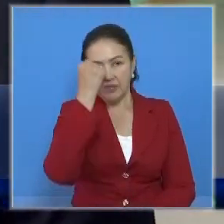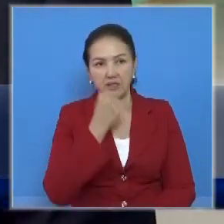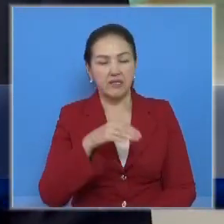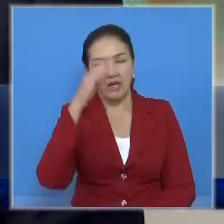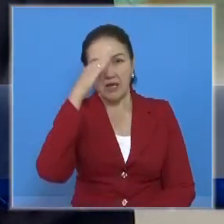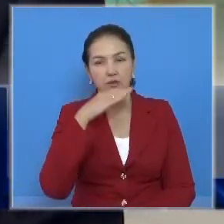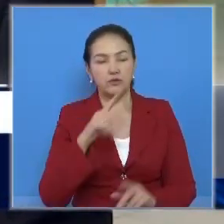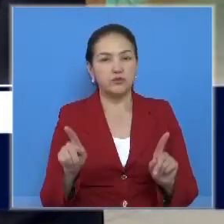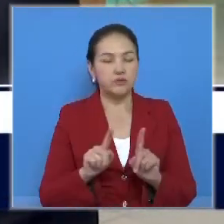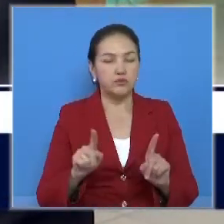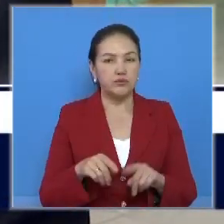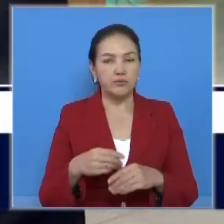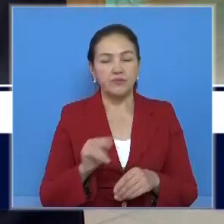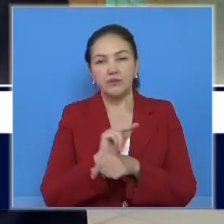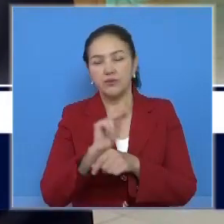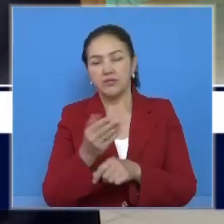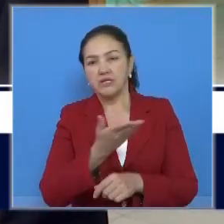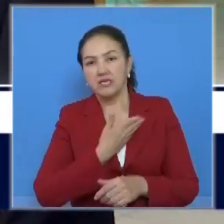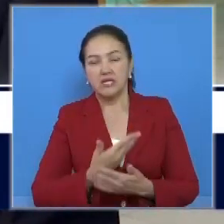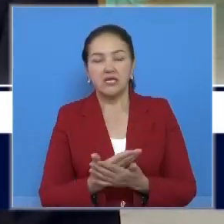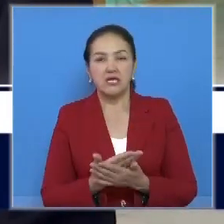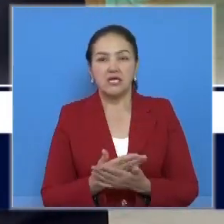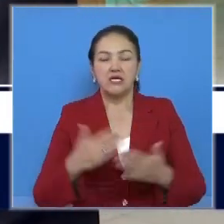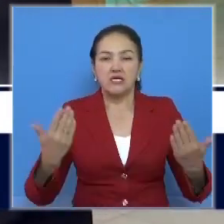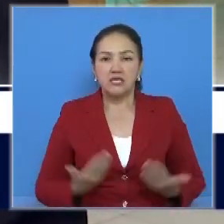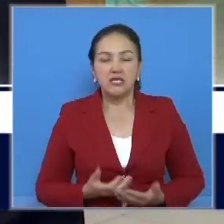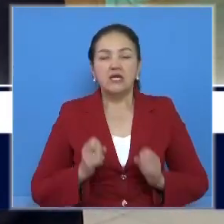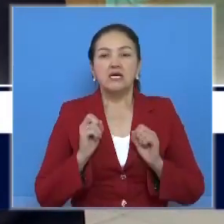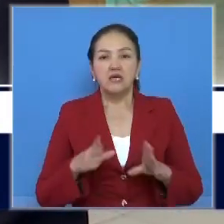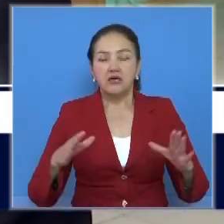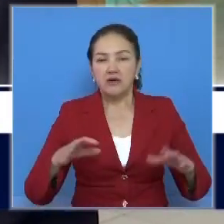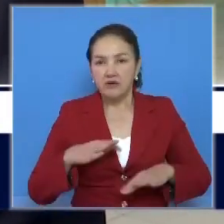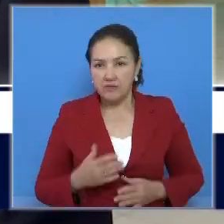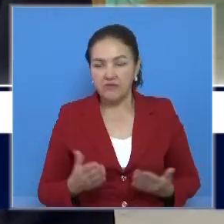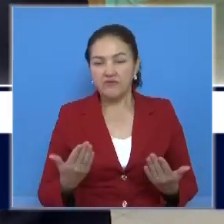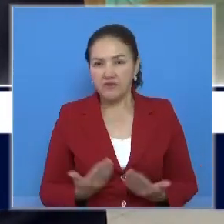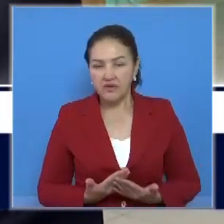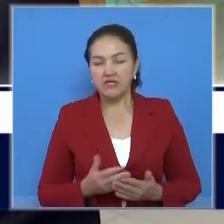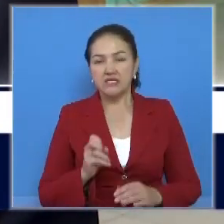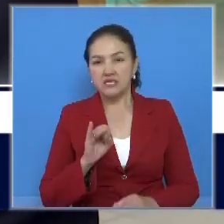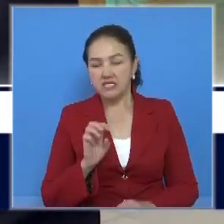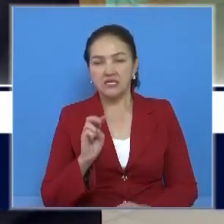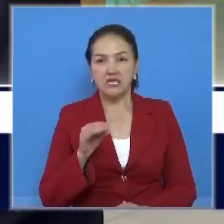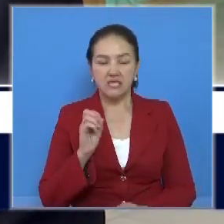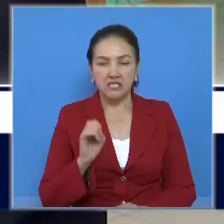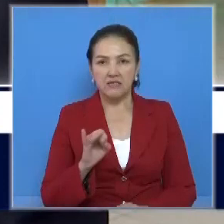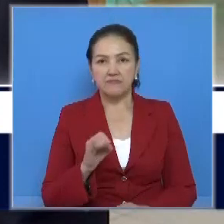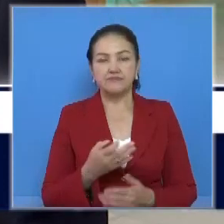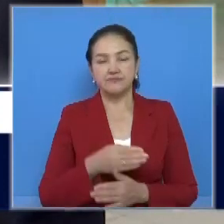что он научил нас жизни, как себя вести, этики, эстетики.